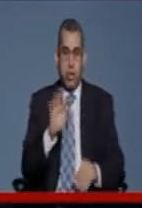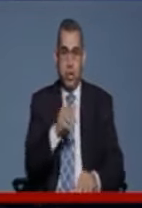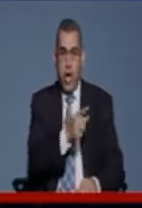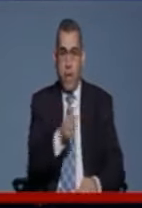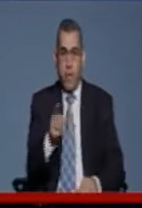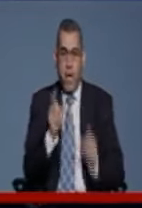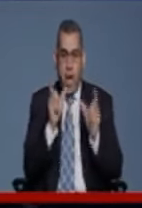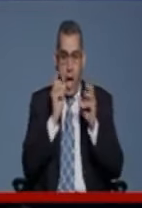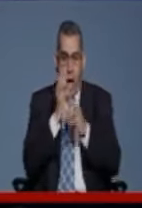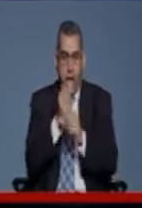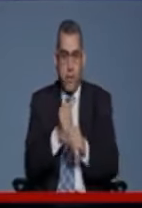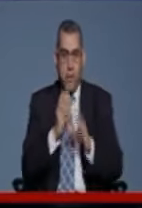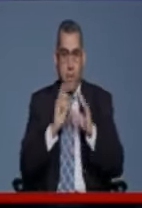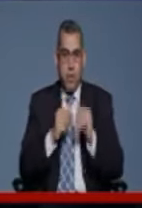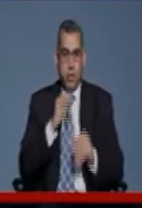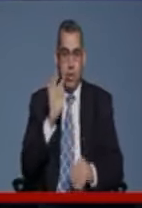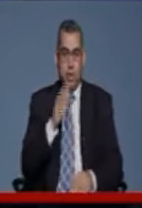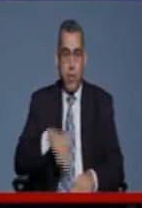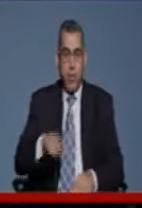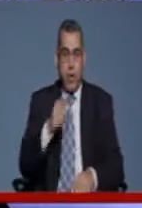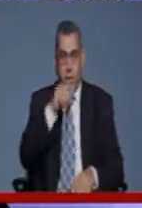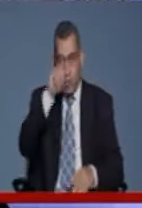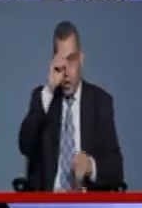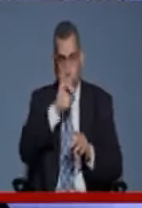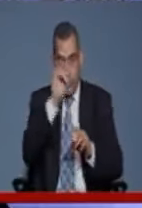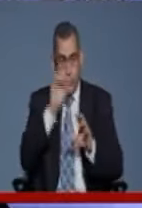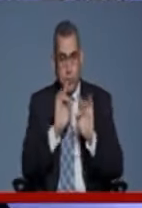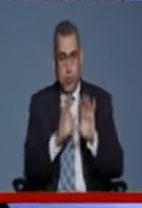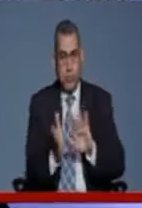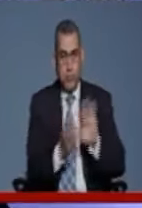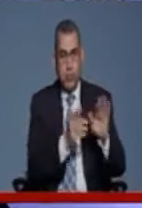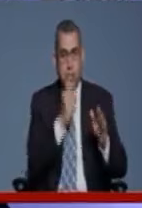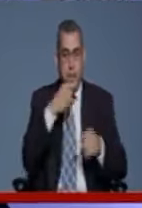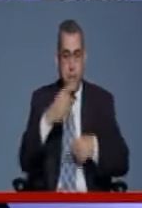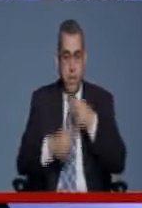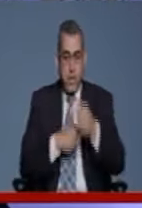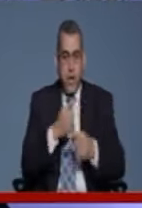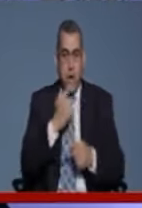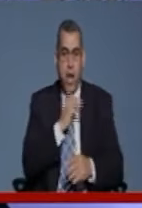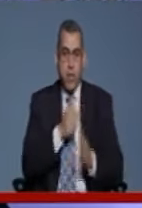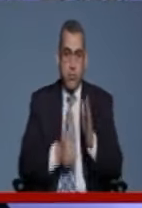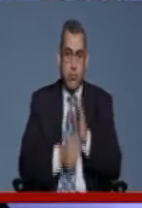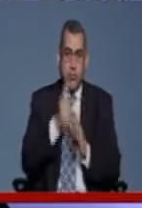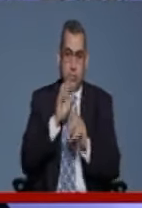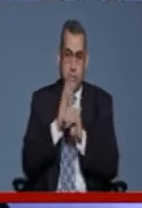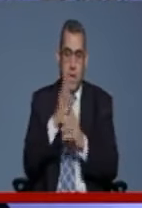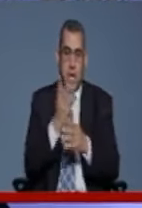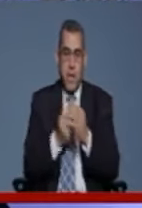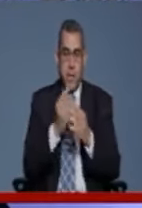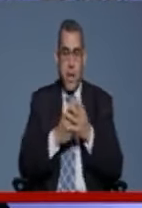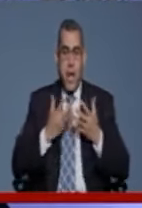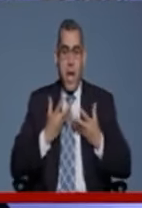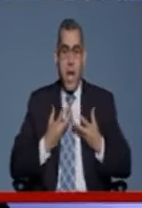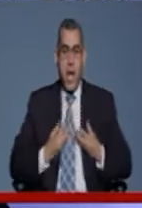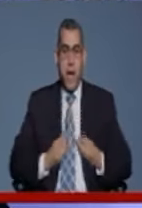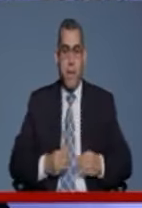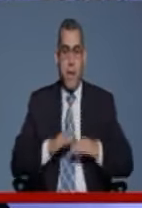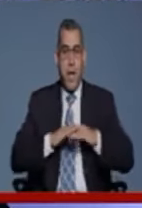الله مصر ورعى شعبها من كل سوء، وأدام عليها بفضله وجهود أبنائها الأمن والأمان.